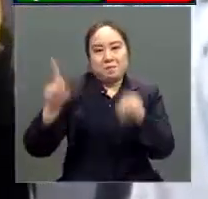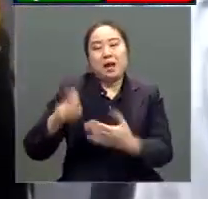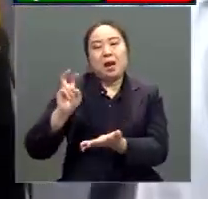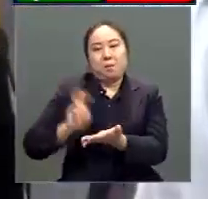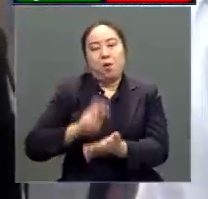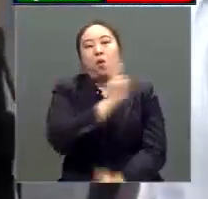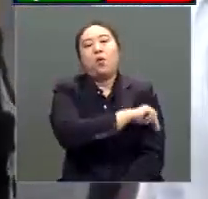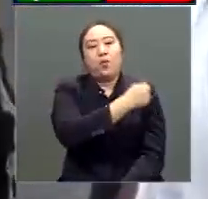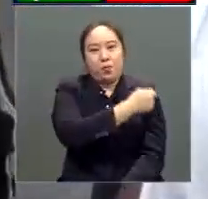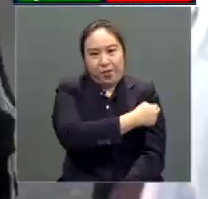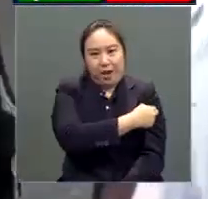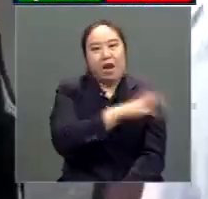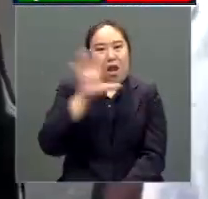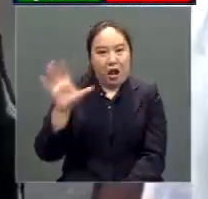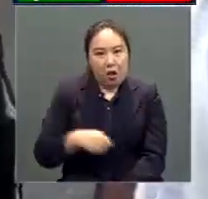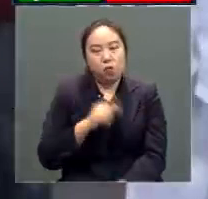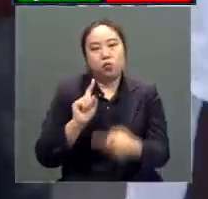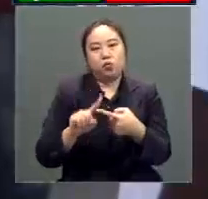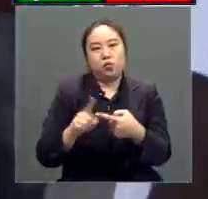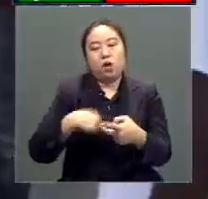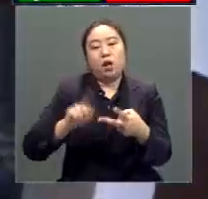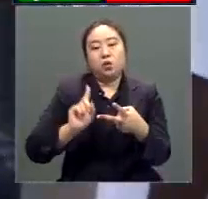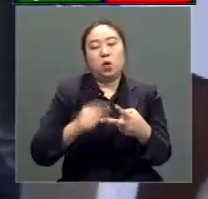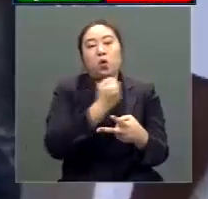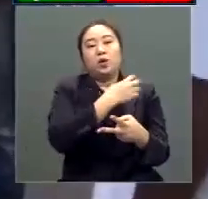ติดต่อเนื่องเพื่อช่วยบรรเทาปัญหาเฉพาะหน้าของคนไทยเอางี้อย่างง่ายๆนะกูสมครับสำหรับใครที่เดินทางเข้ามาในประเทศไทยหลังจากมีการผ่อนคลายมาตรการนะครับสิ่งที่ยังคงเข้มข้นก็คือจะต้องมีใบรับรองแพทย์ที่ตัวTravelและก็ 2